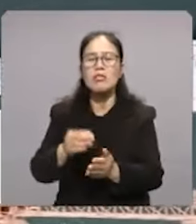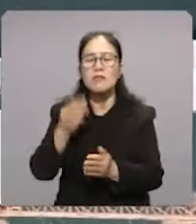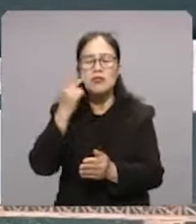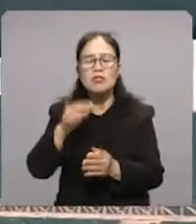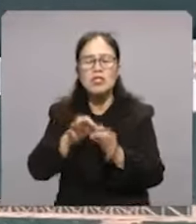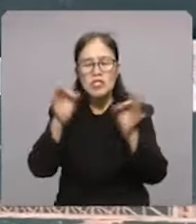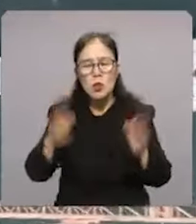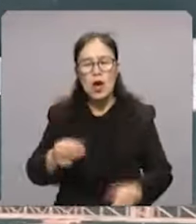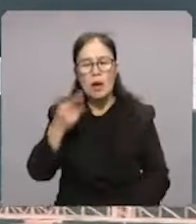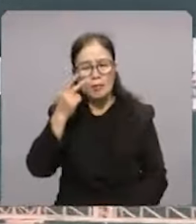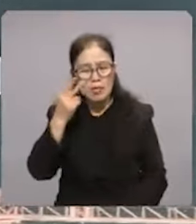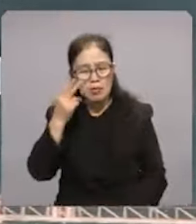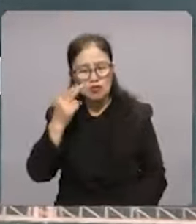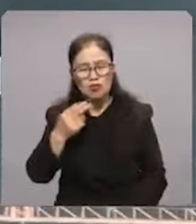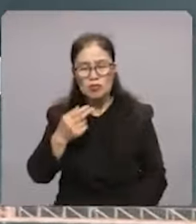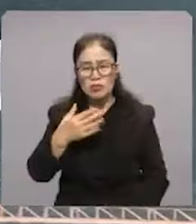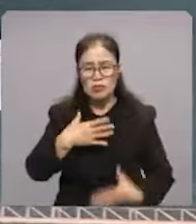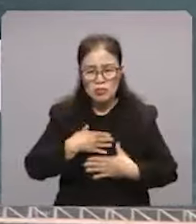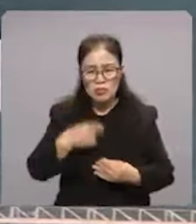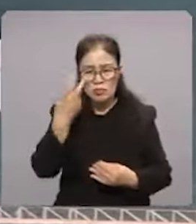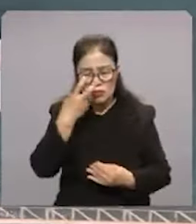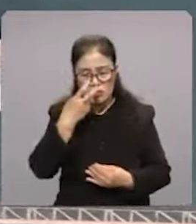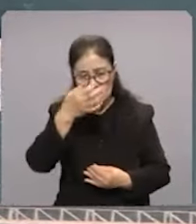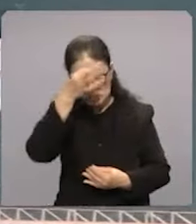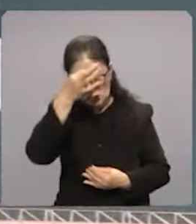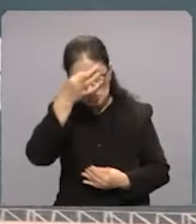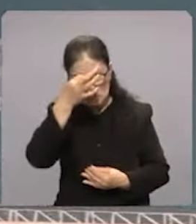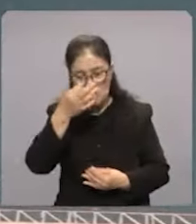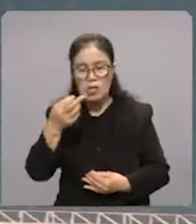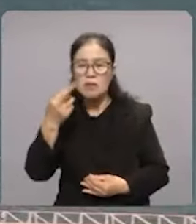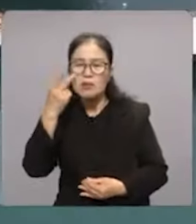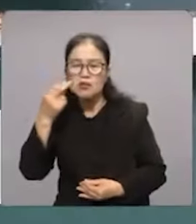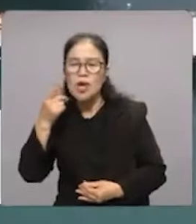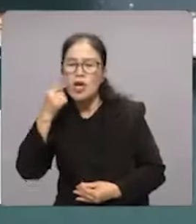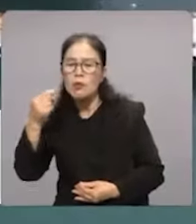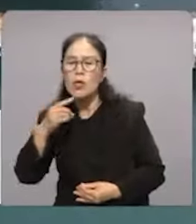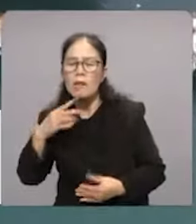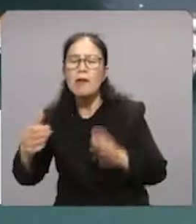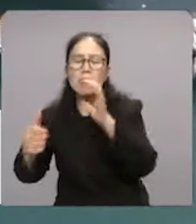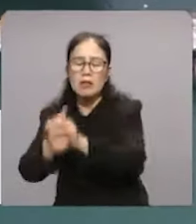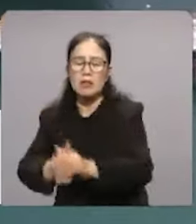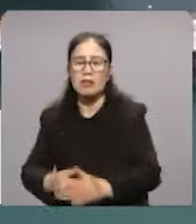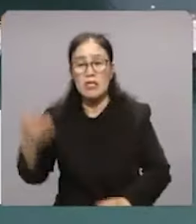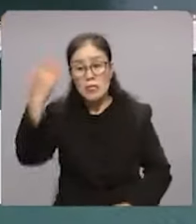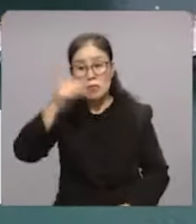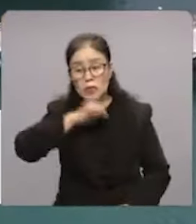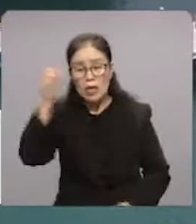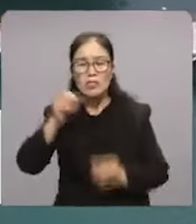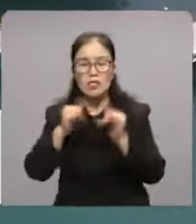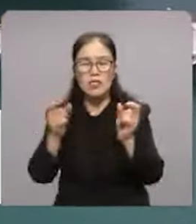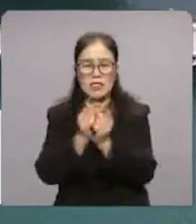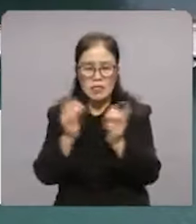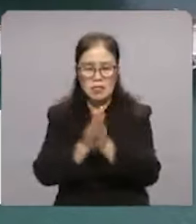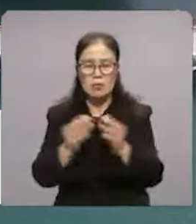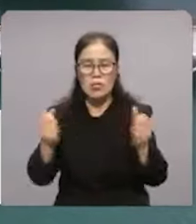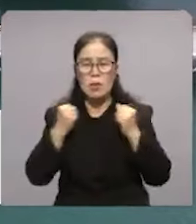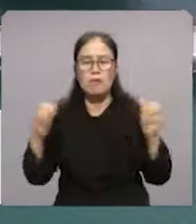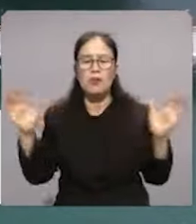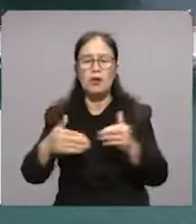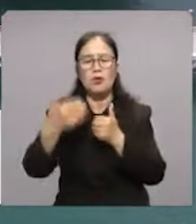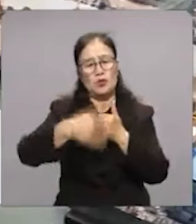등의 문제로 자국과 일본에만 MRO를 맡겼습니다. 트럼프 미 대통령 당선인도 직접 협력을